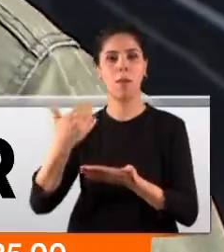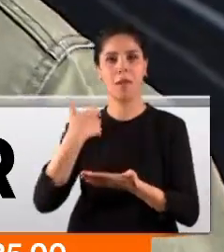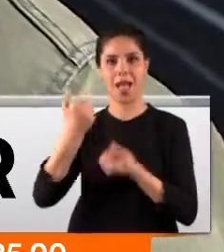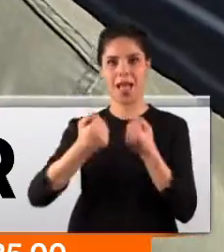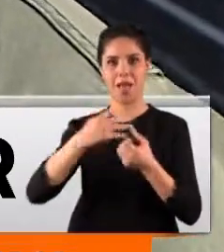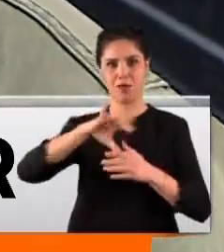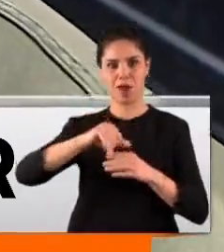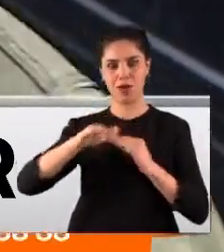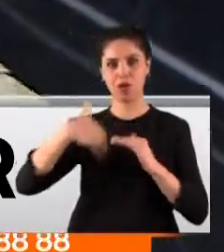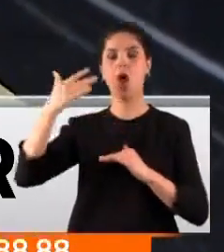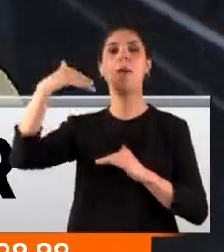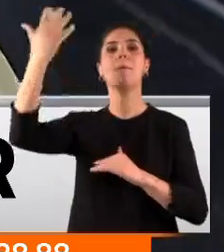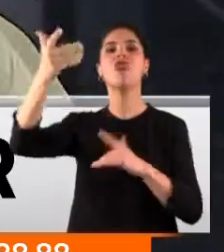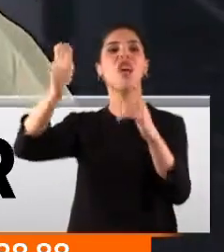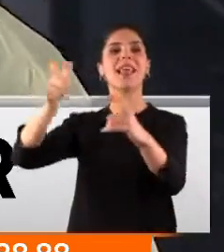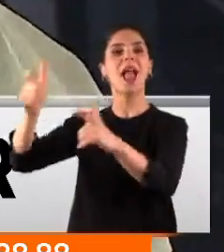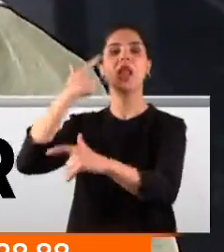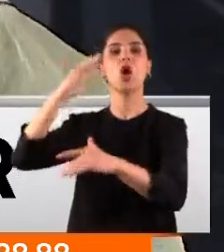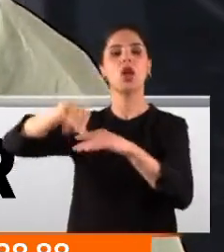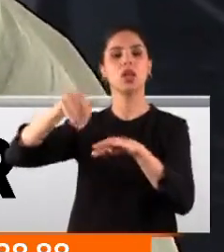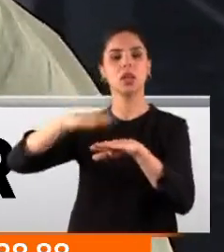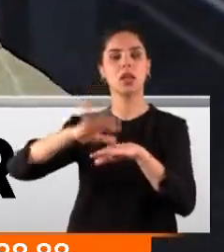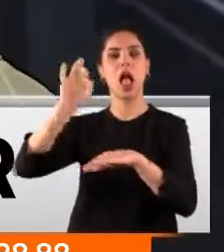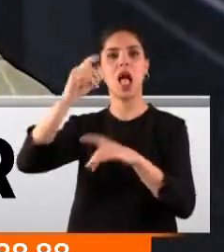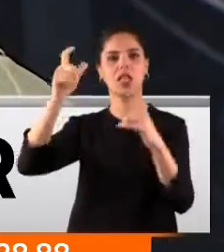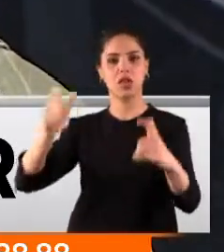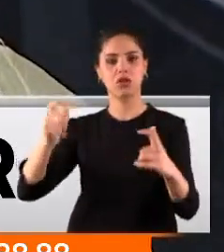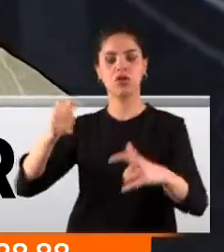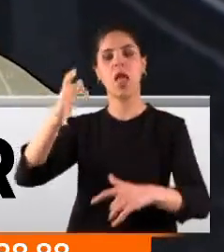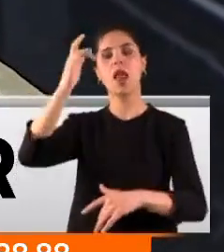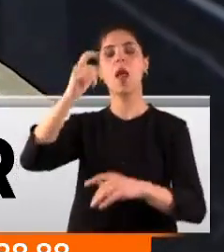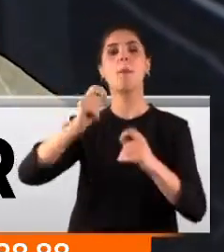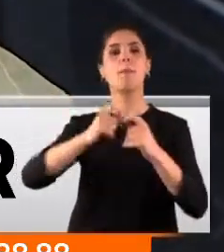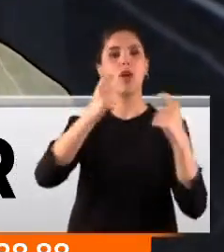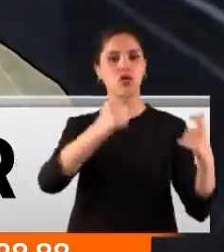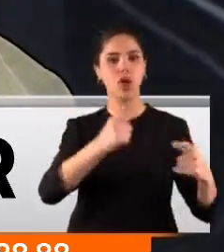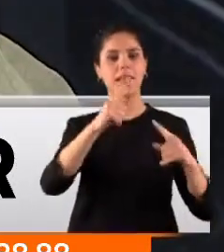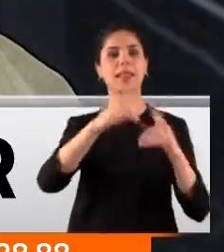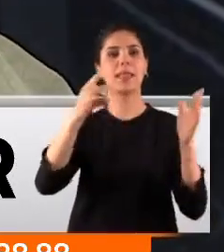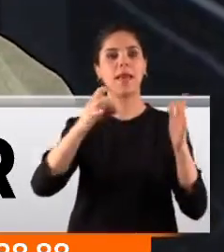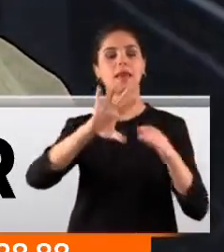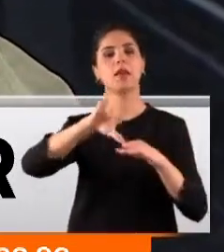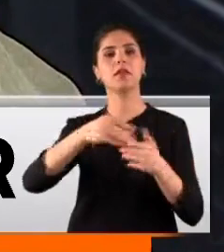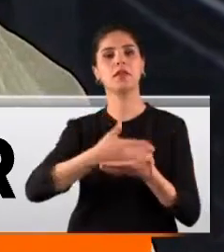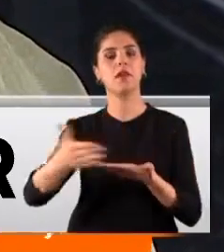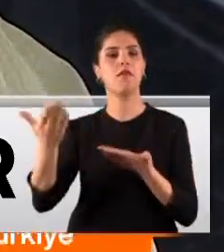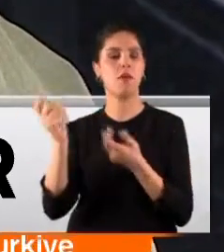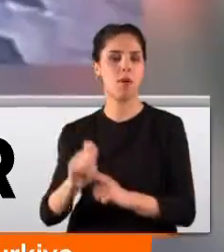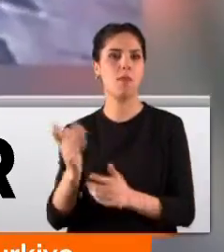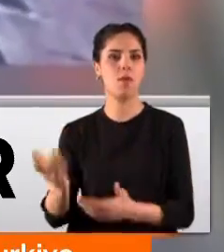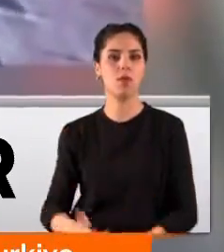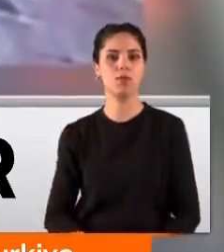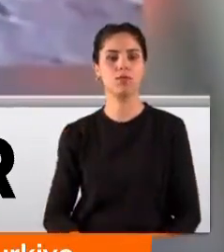Soyguna devam ediyorlar. Şu an hala Altınşehir bölgesinde, Başakşehir, Tekirdağ tarafında hayli hırsızlığa devam